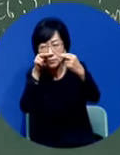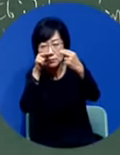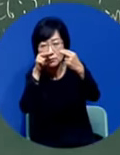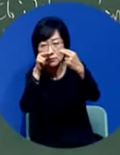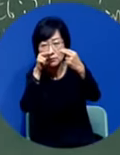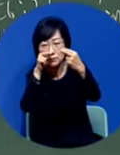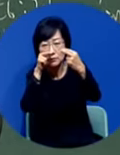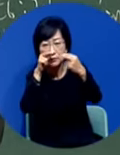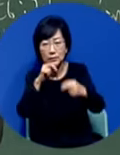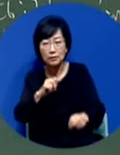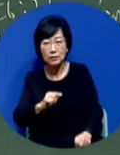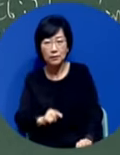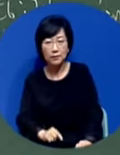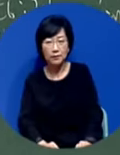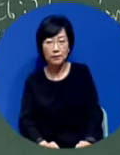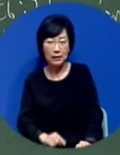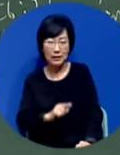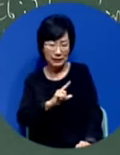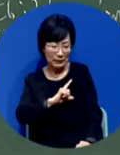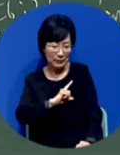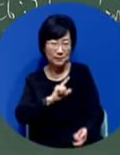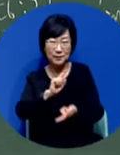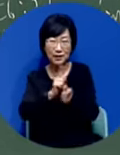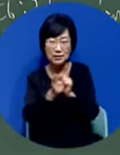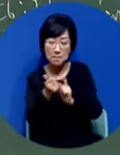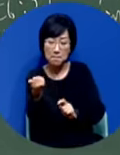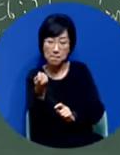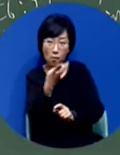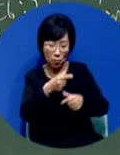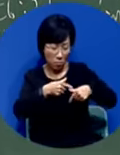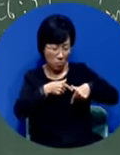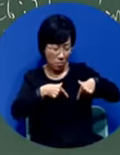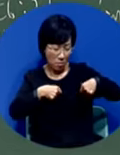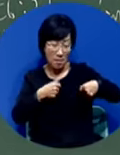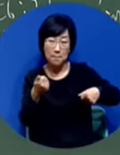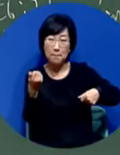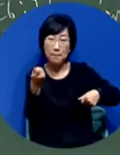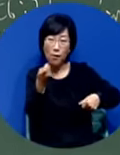이 이름은 없고 죄수들 번호 있잖아요.